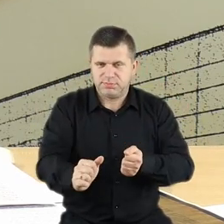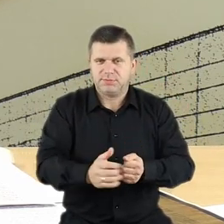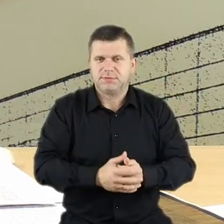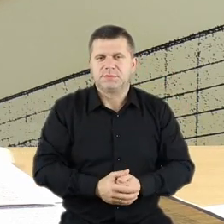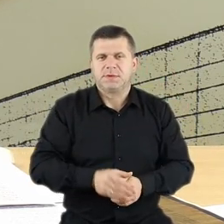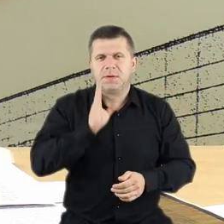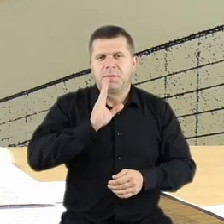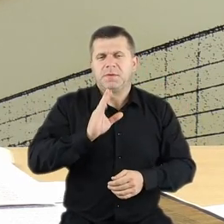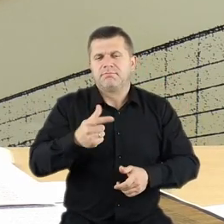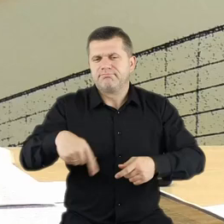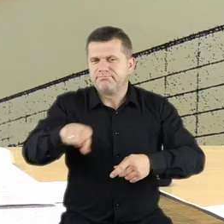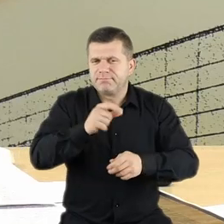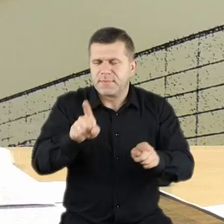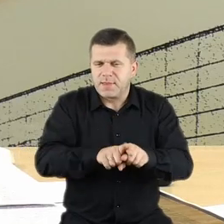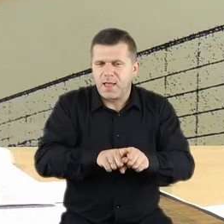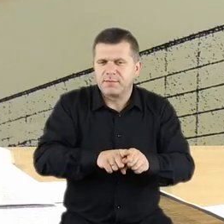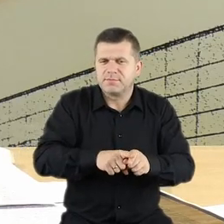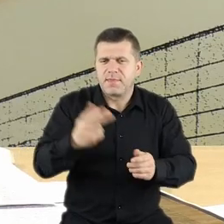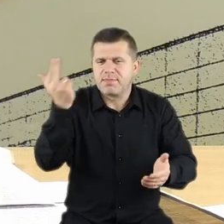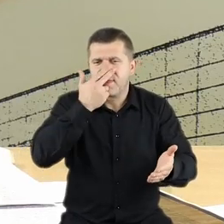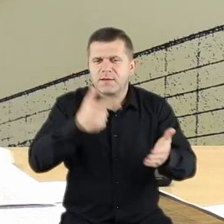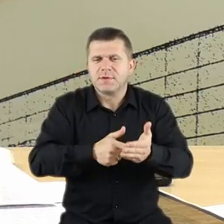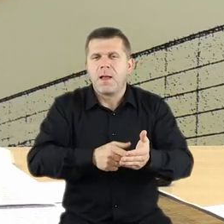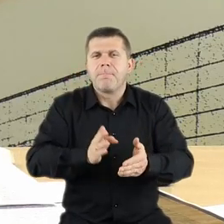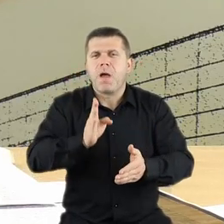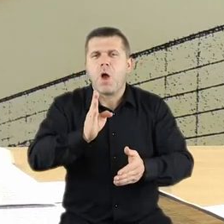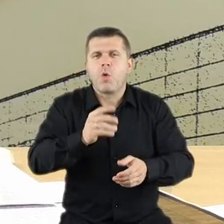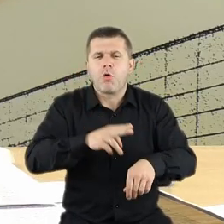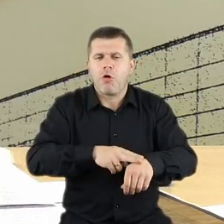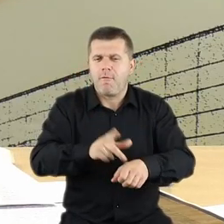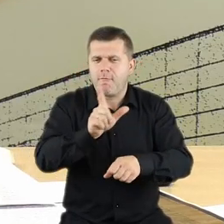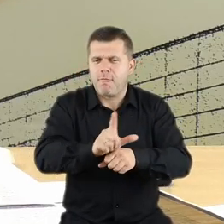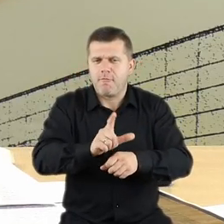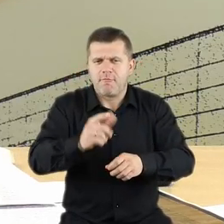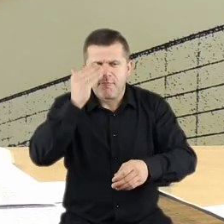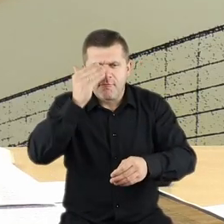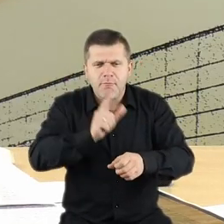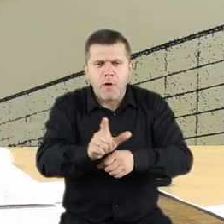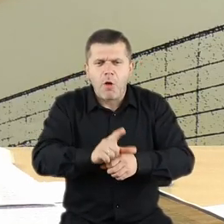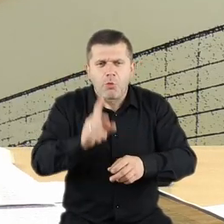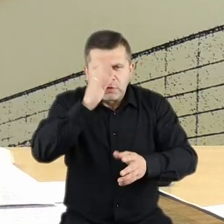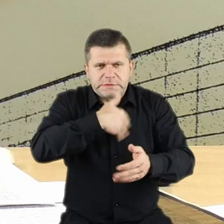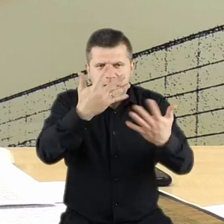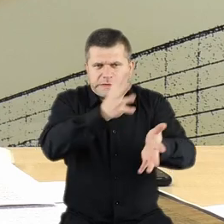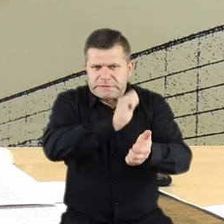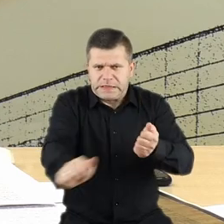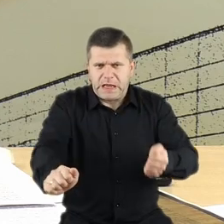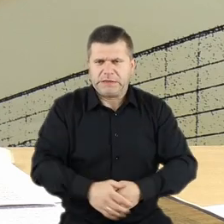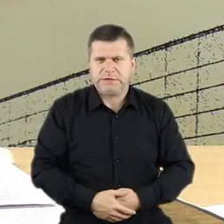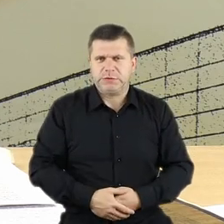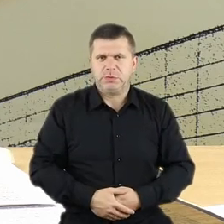południca które w niedzielę albo w święta w samo południe chodziły ludzi straszyły